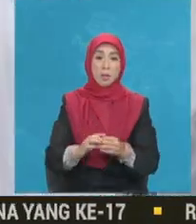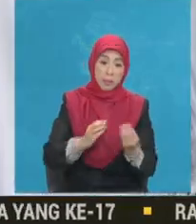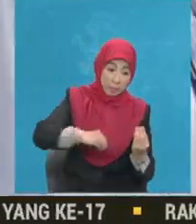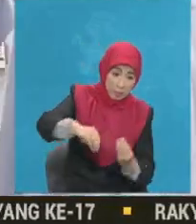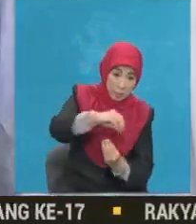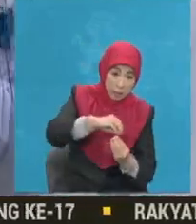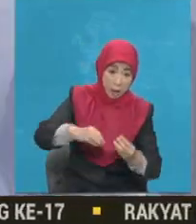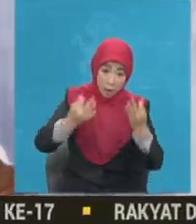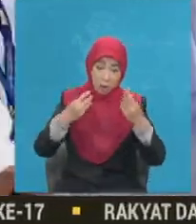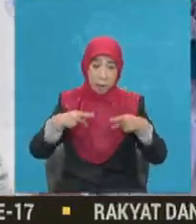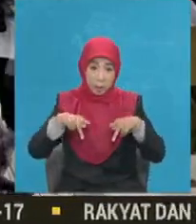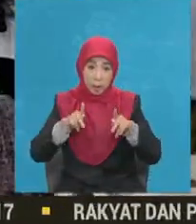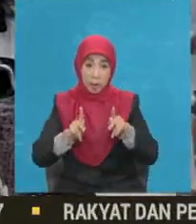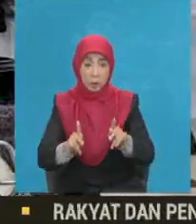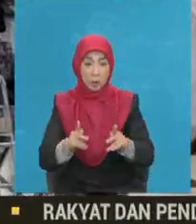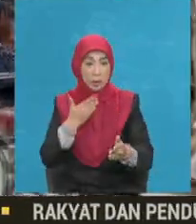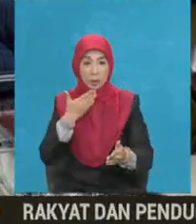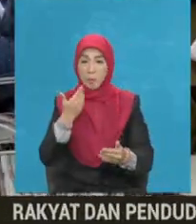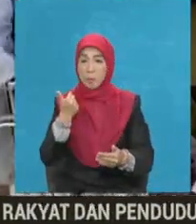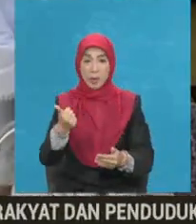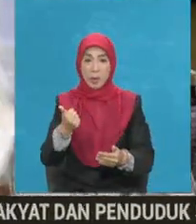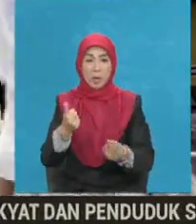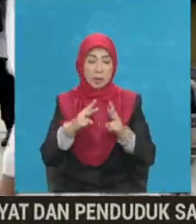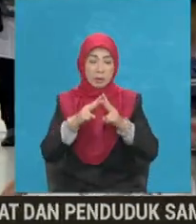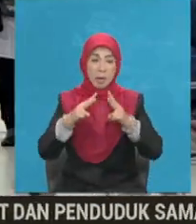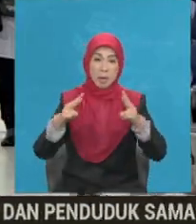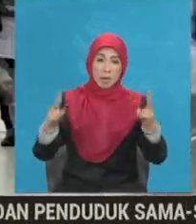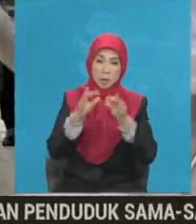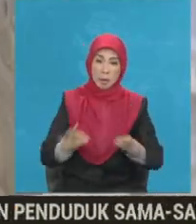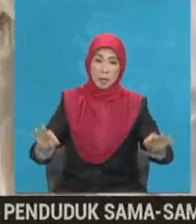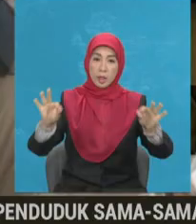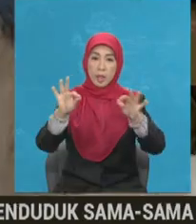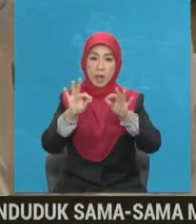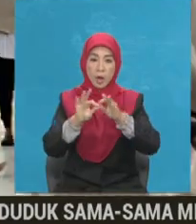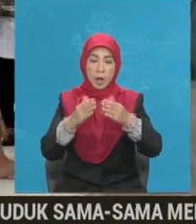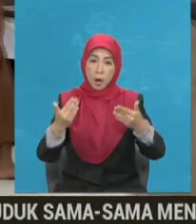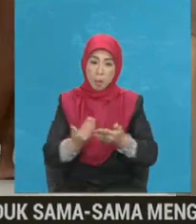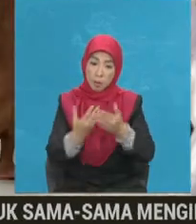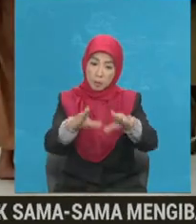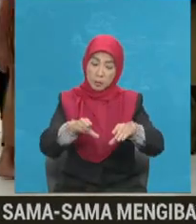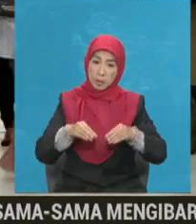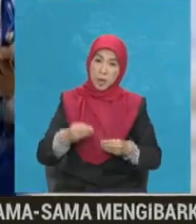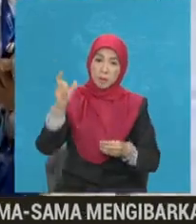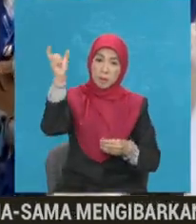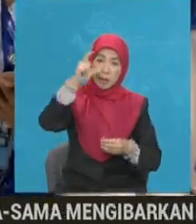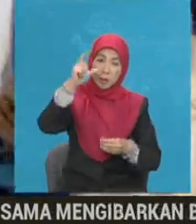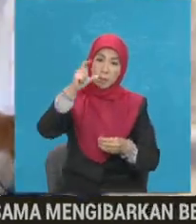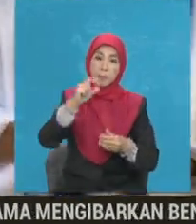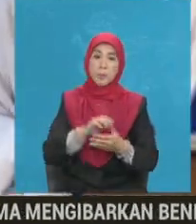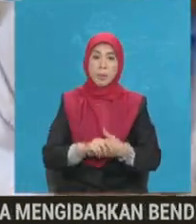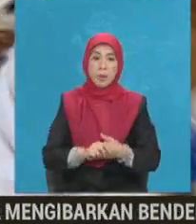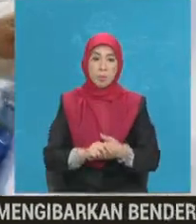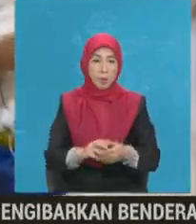merupakan kesempatan terbaik dan peluang yang sangat berharga bagi saudara-saudara baru Ini bukan saja dapat